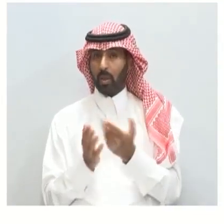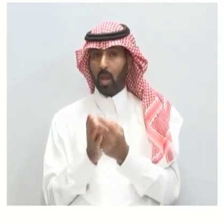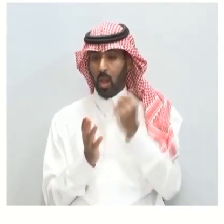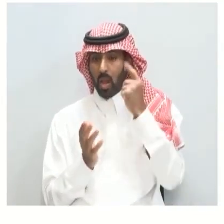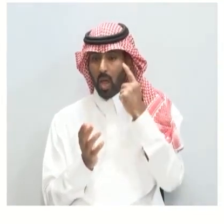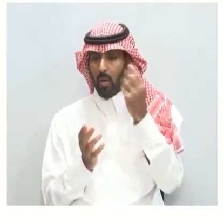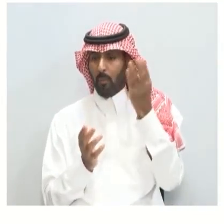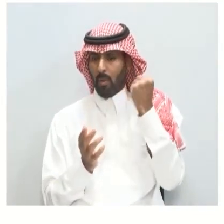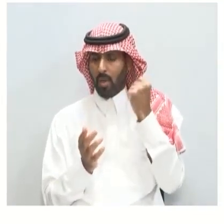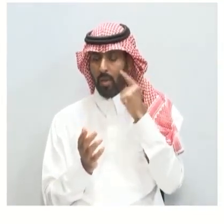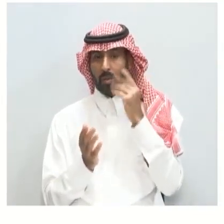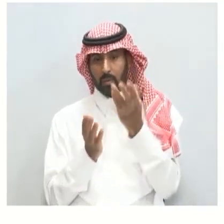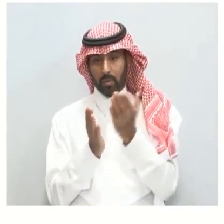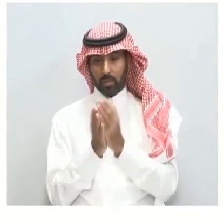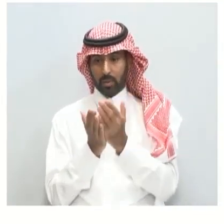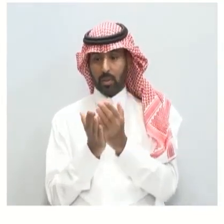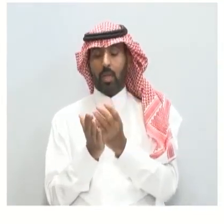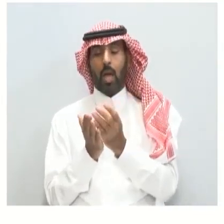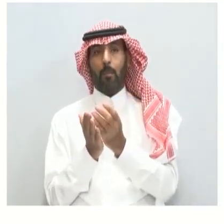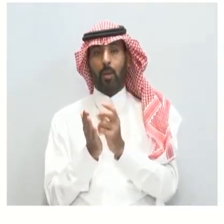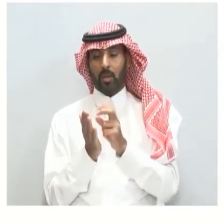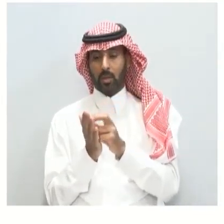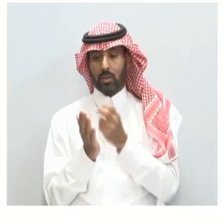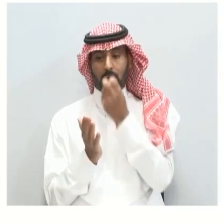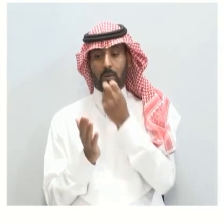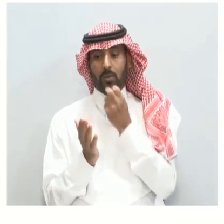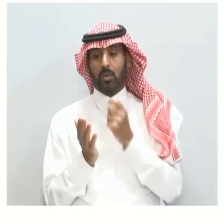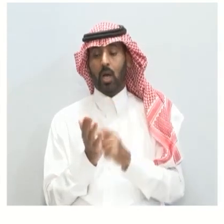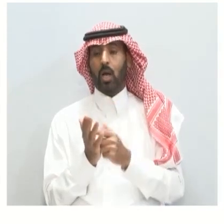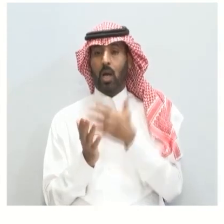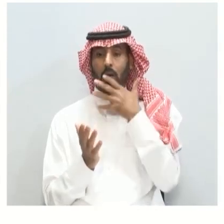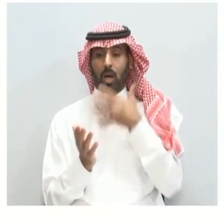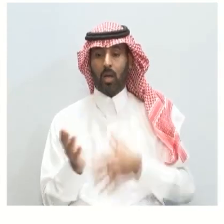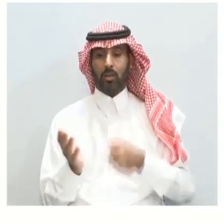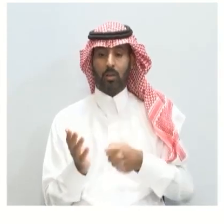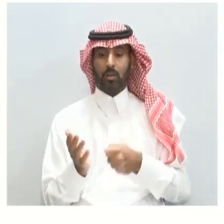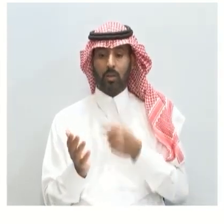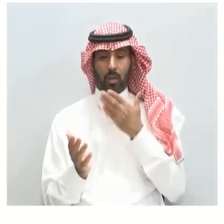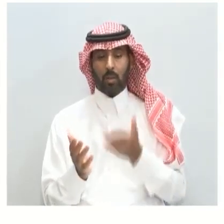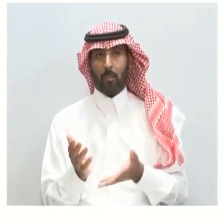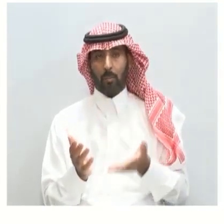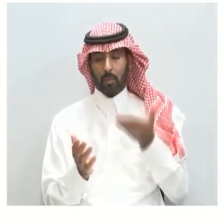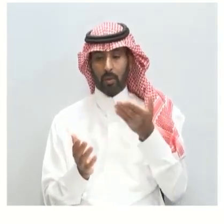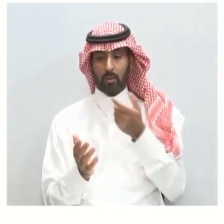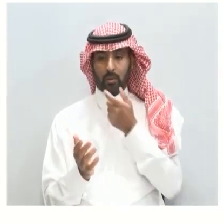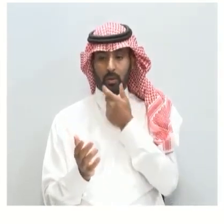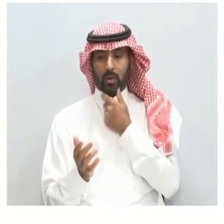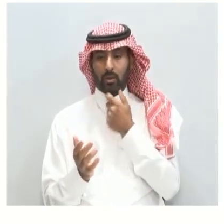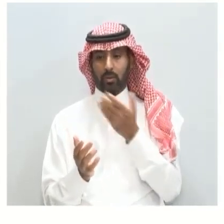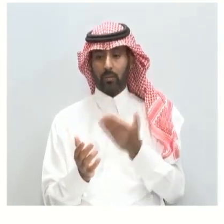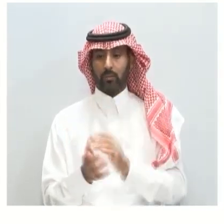العلم من الكتاب والسنه وكلام الصحابه رضي الله عنهم ومن